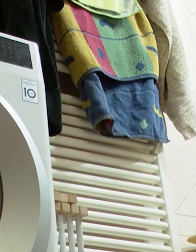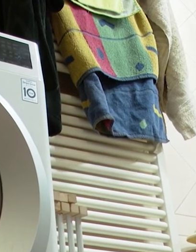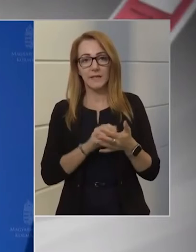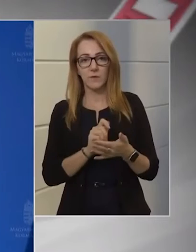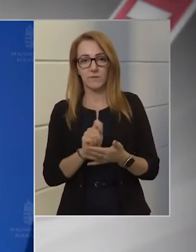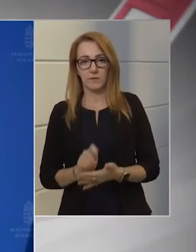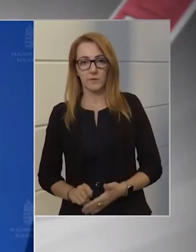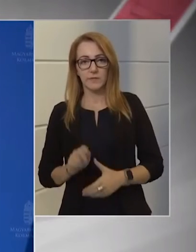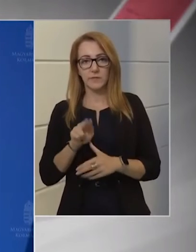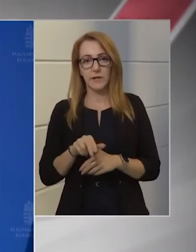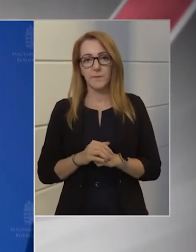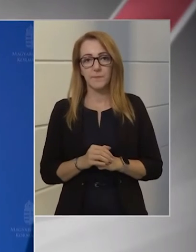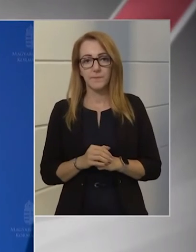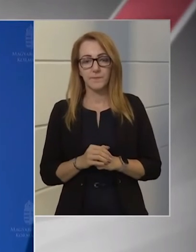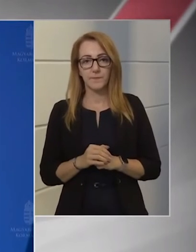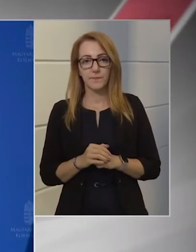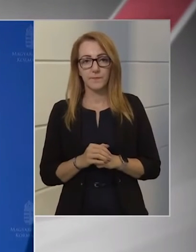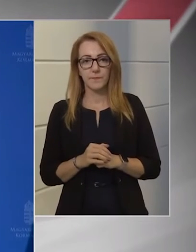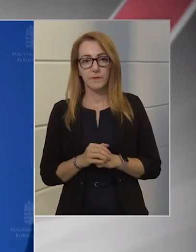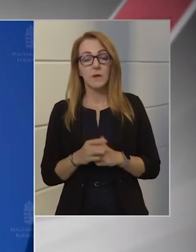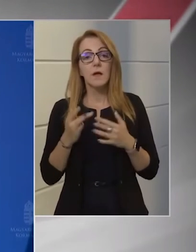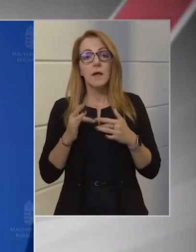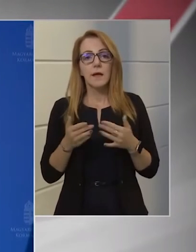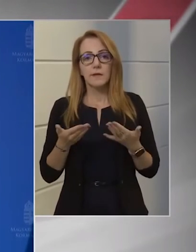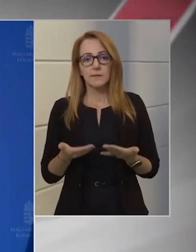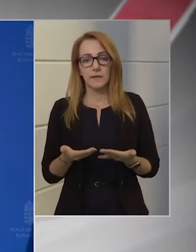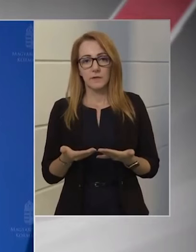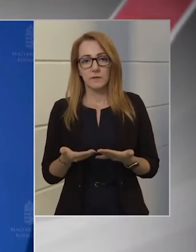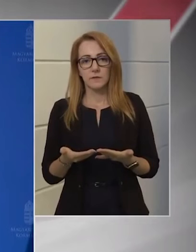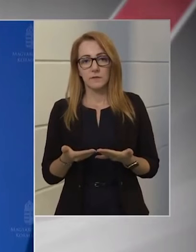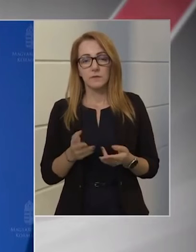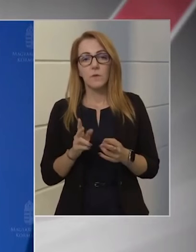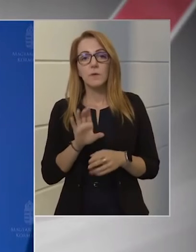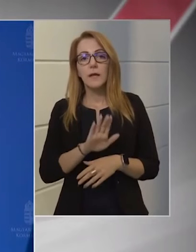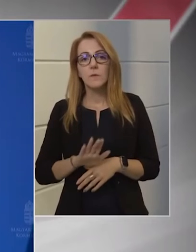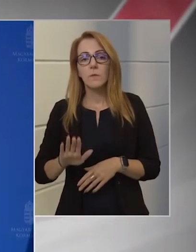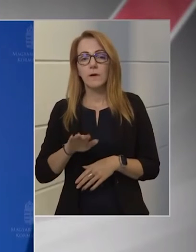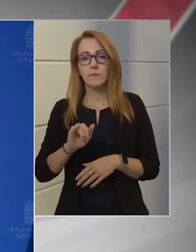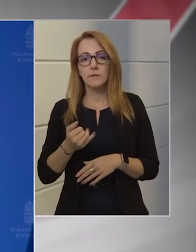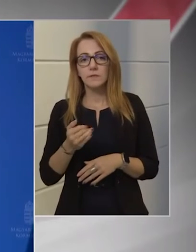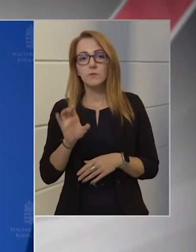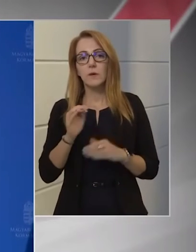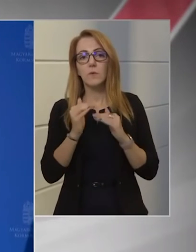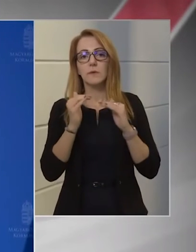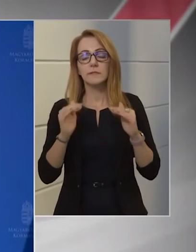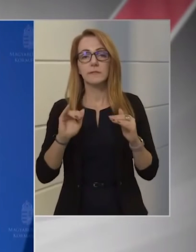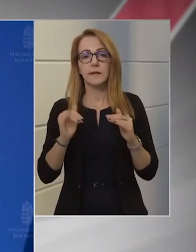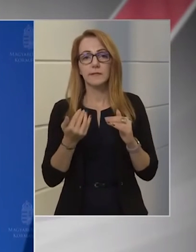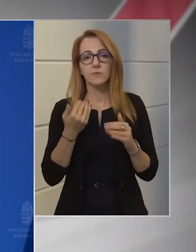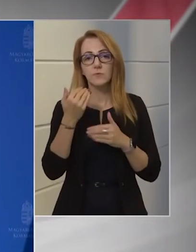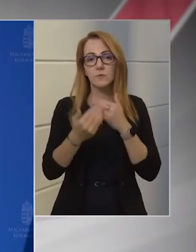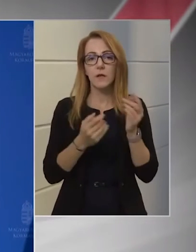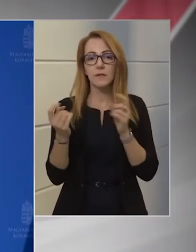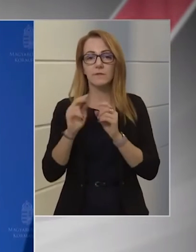tárgyalni. A kormány számára továbbá kiemelt fontosságú, hogy az elit helyett az emberek döntsenek, ezért nemzeti konzultációt